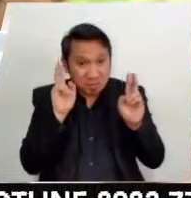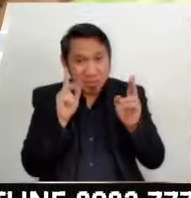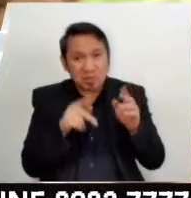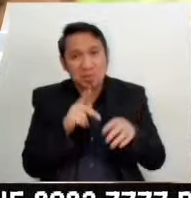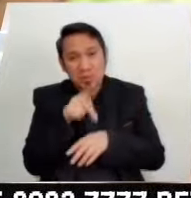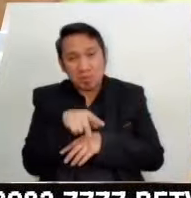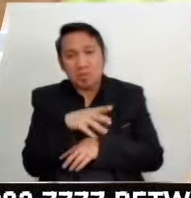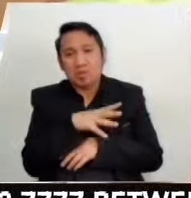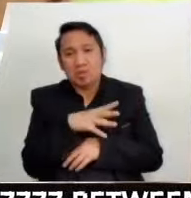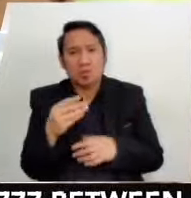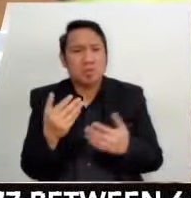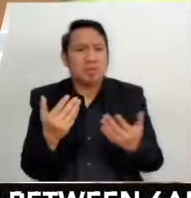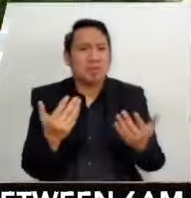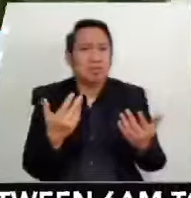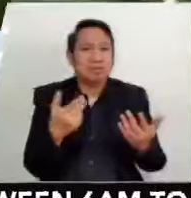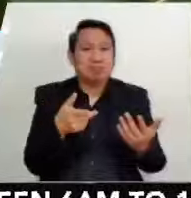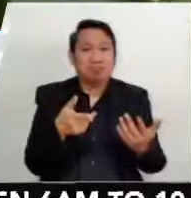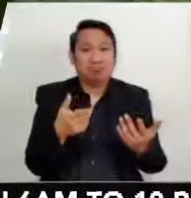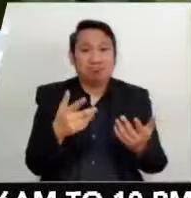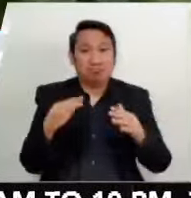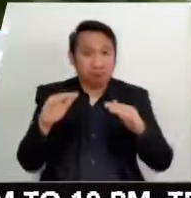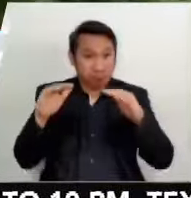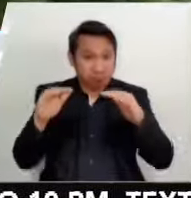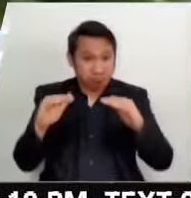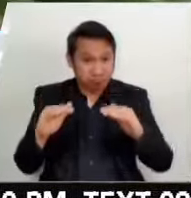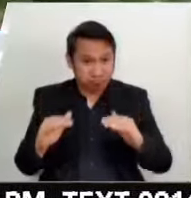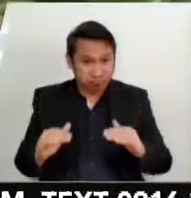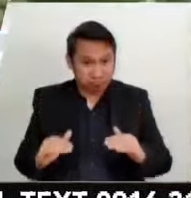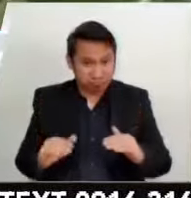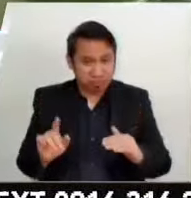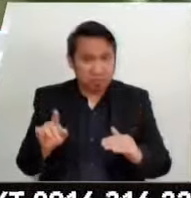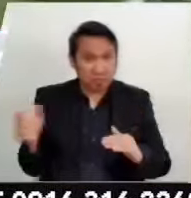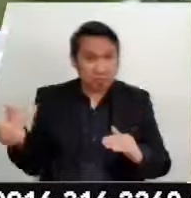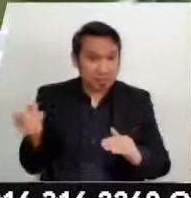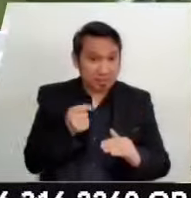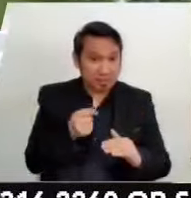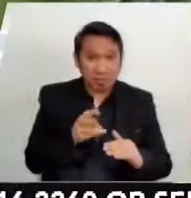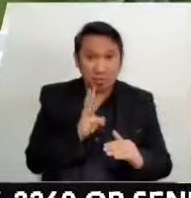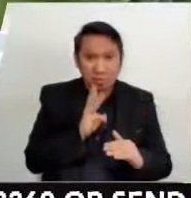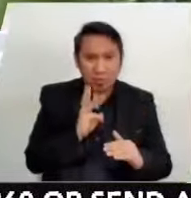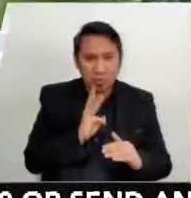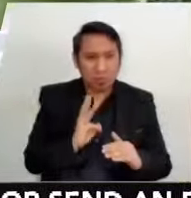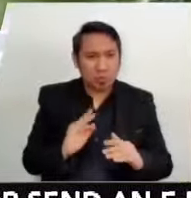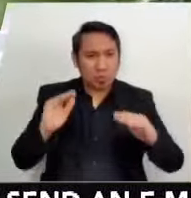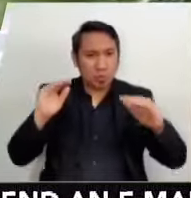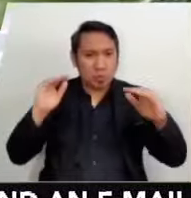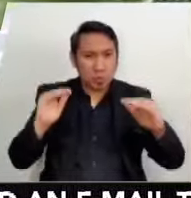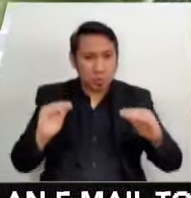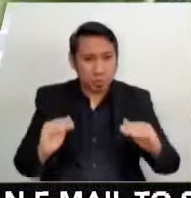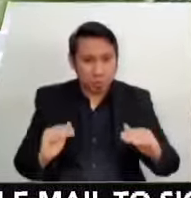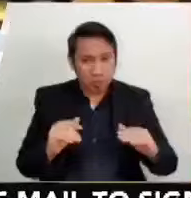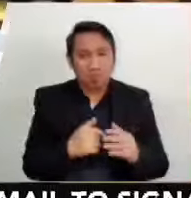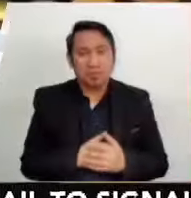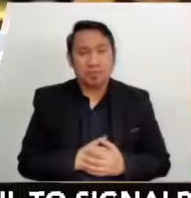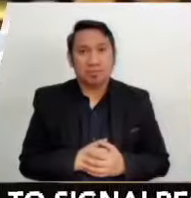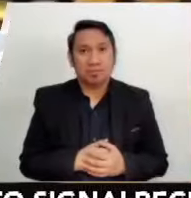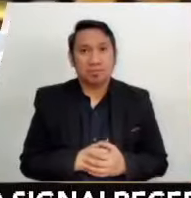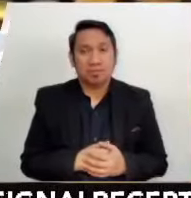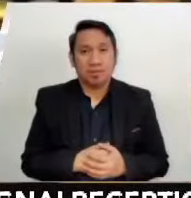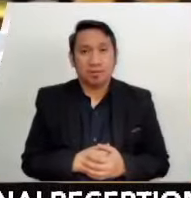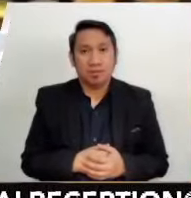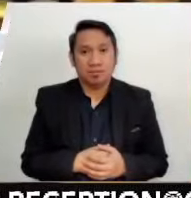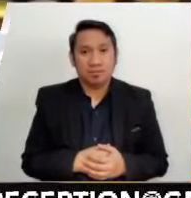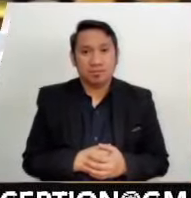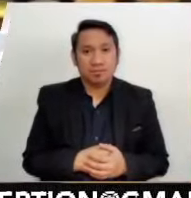tubig mula sa isang Underground River na pinagkukuhanan ng supply ng tubig na mga residente sa Barangay sudlon Uno yung mga